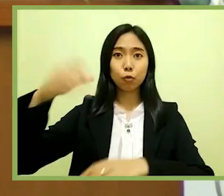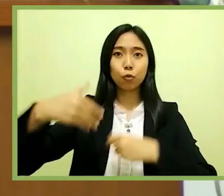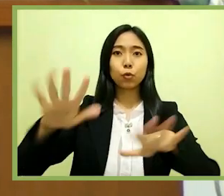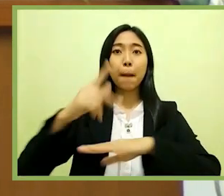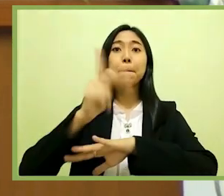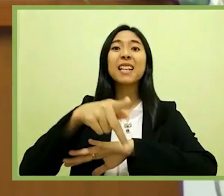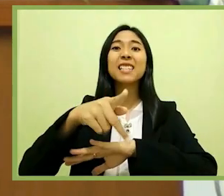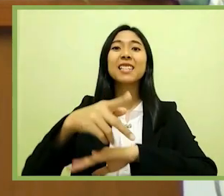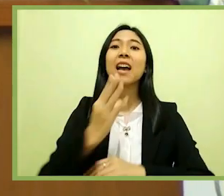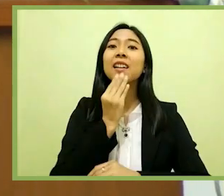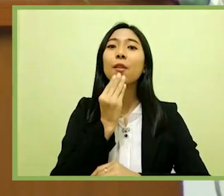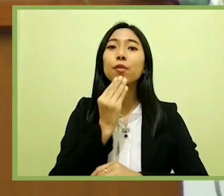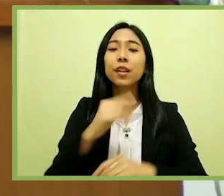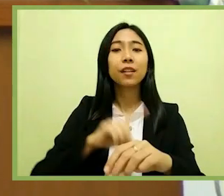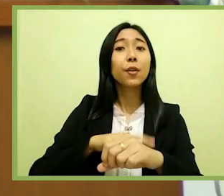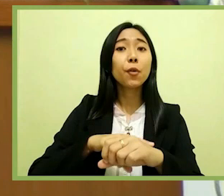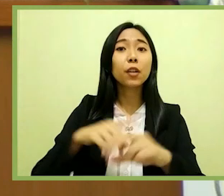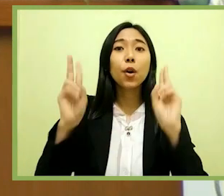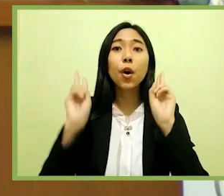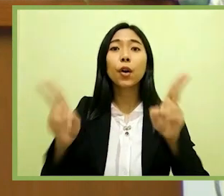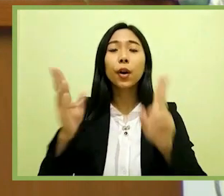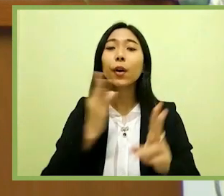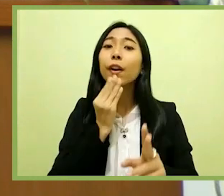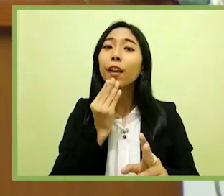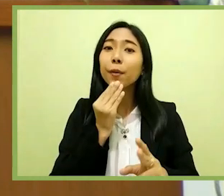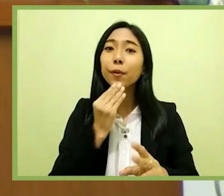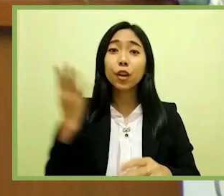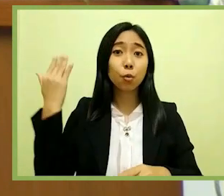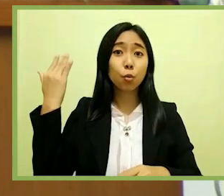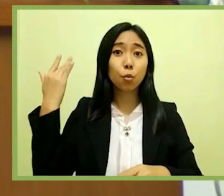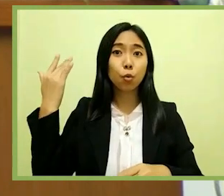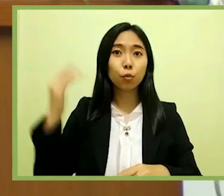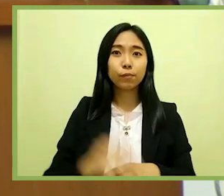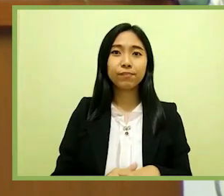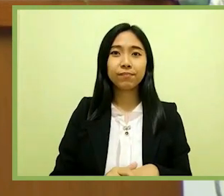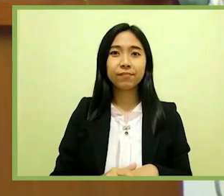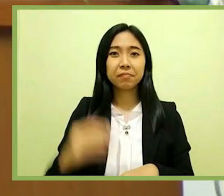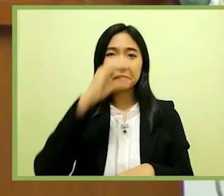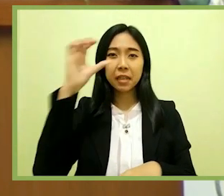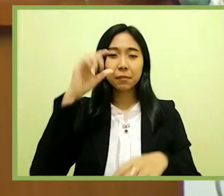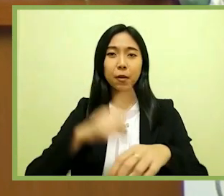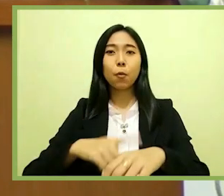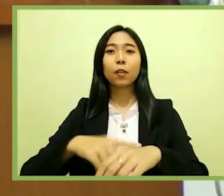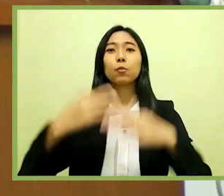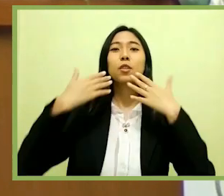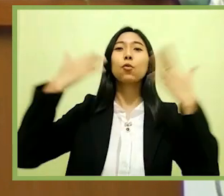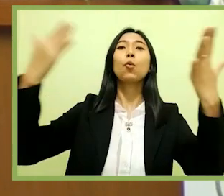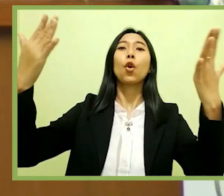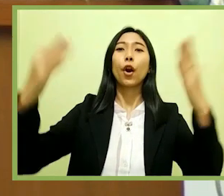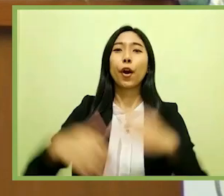dan merupakan masa di mana orang-orang Yahudi pada waktu itu mengambil momen untuk mengucap syukur pada